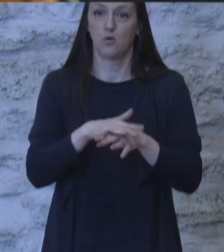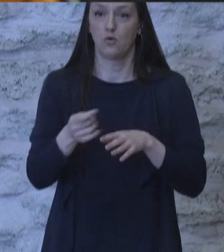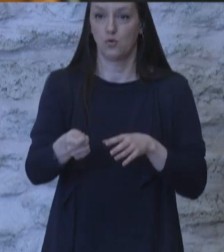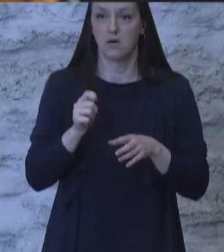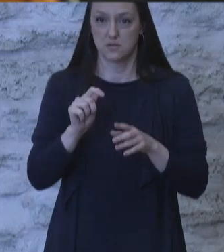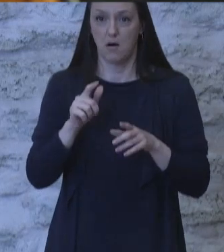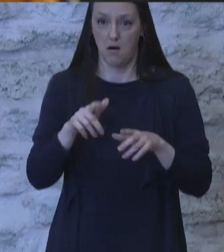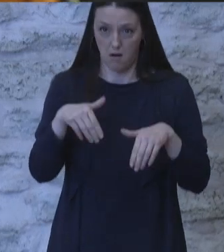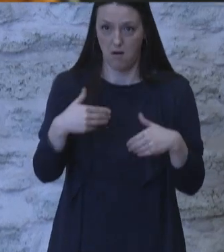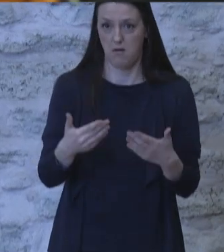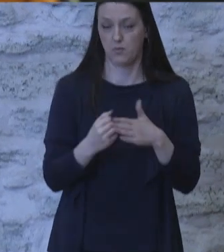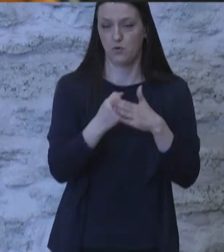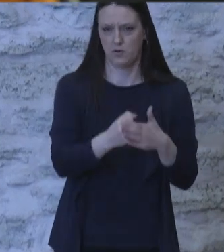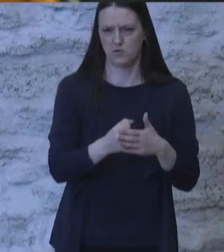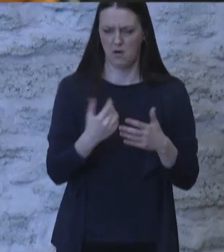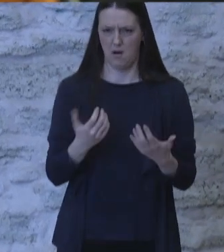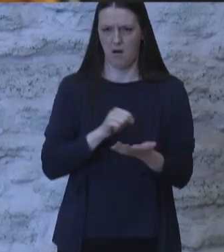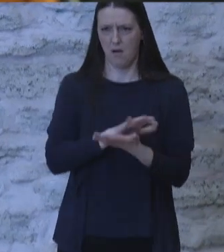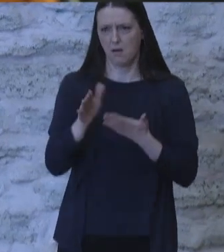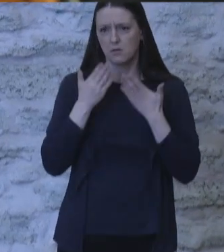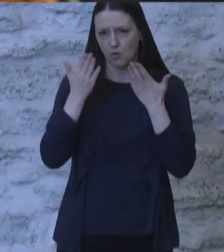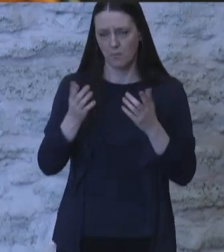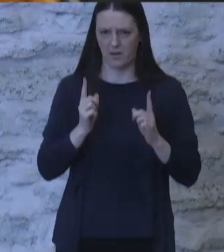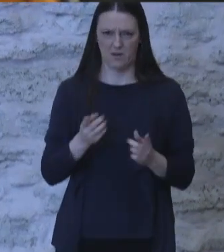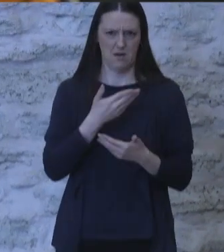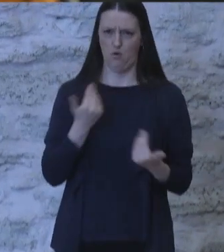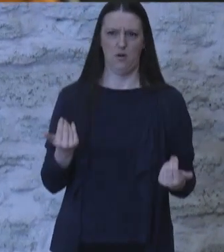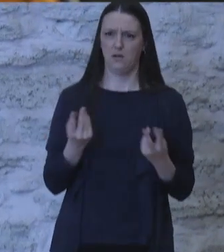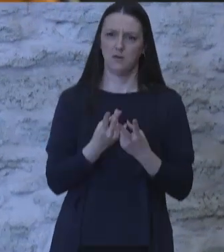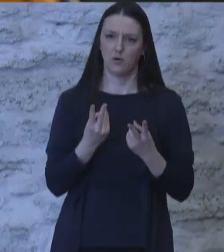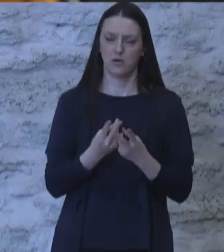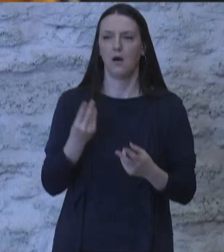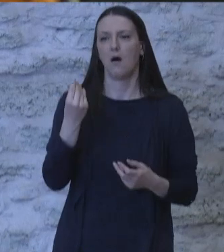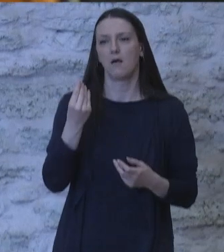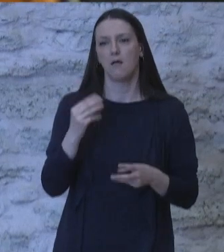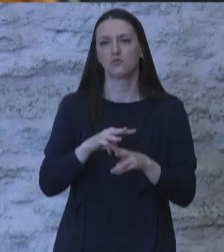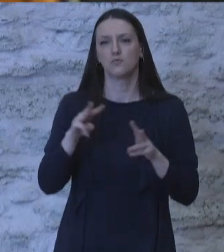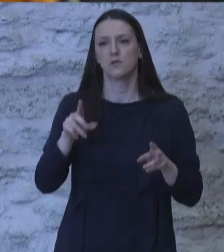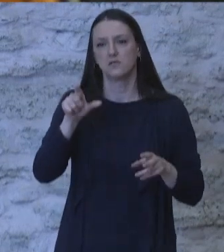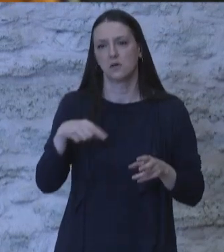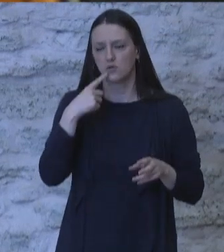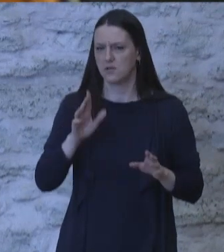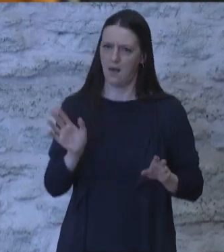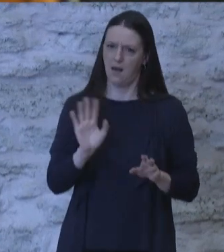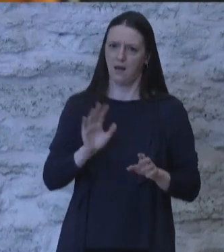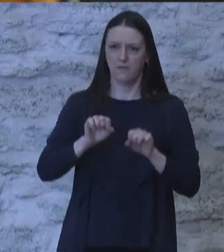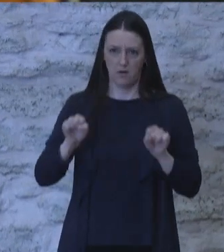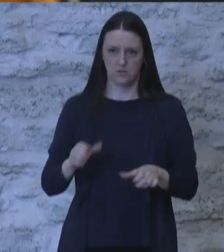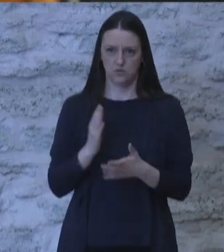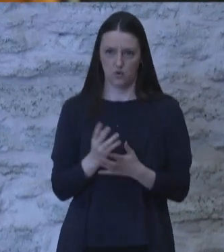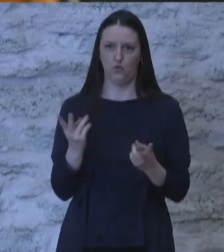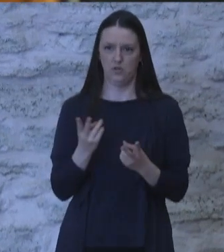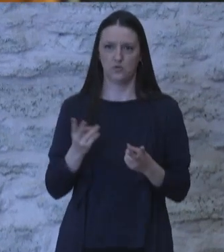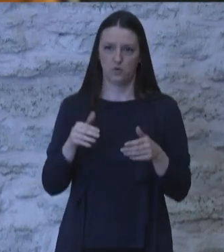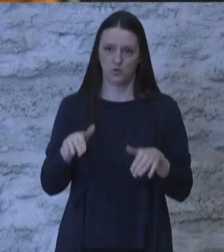välja, et see vist ikkagi nii ei ole, ja mille peale rahandusminister vastas, et teie valitsuses on selline otsus. Palun